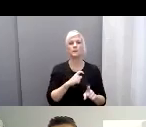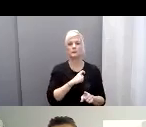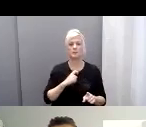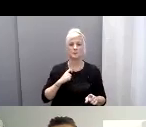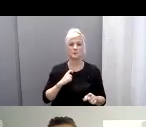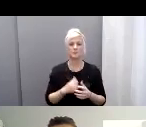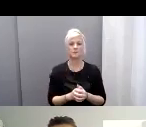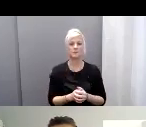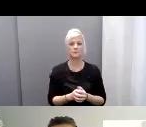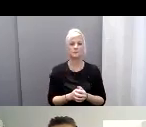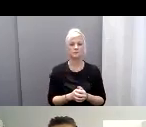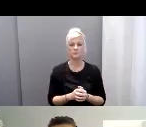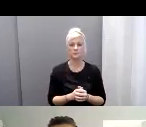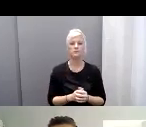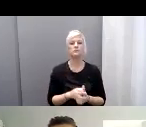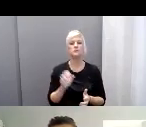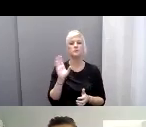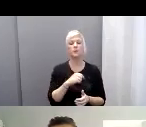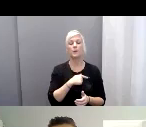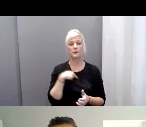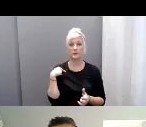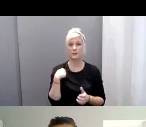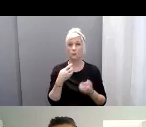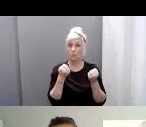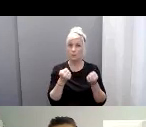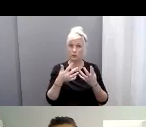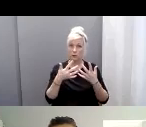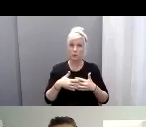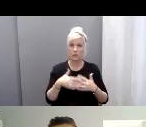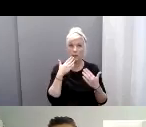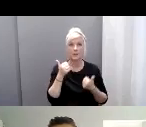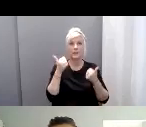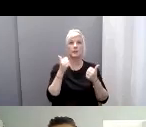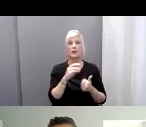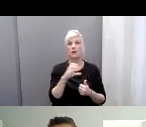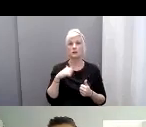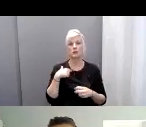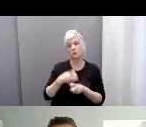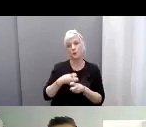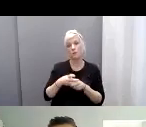Då hoppas vi att det funkar bättre. Annars får ni skriva igen så gör jag ett nytt försök.